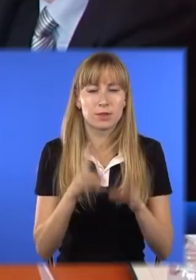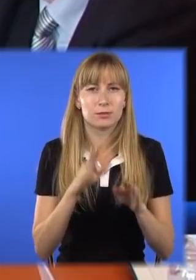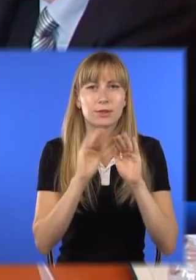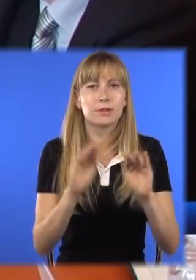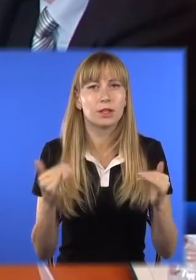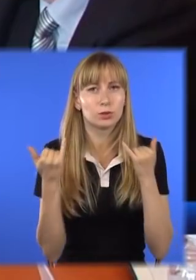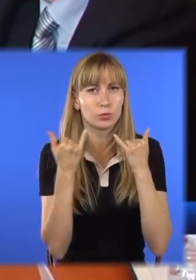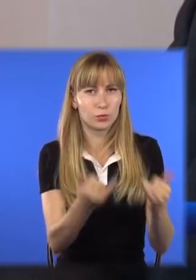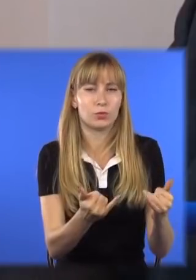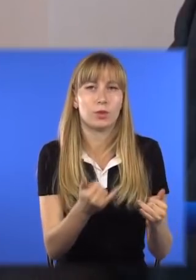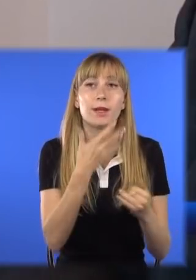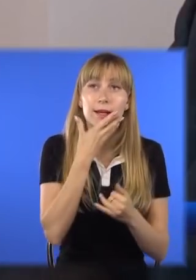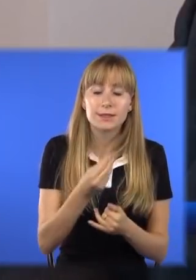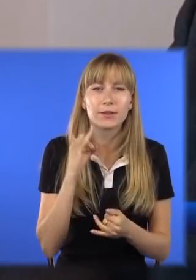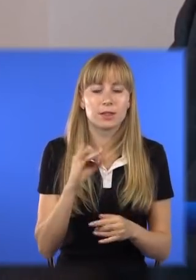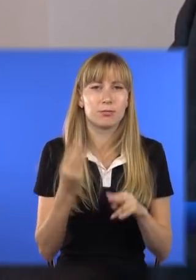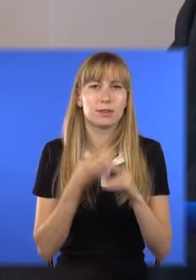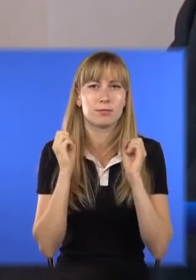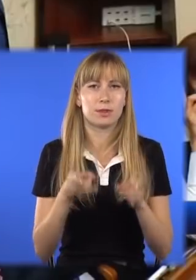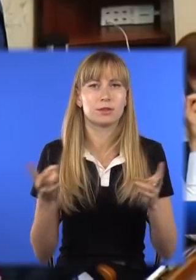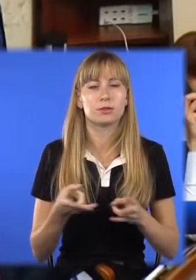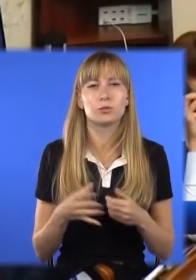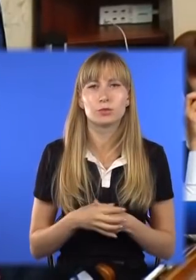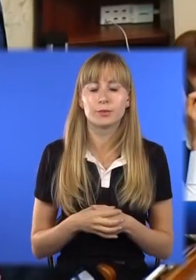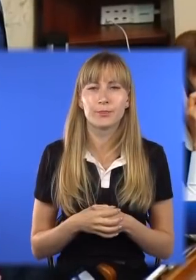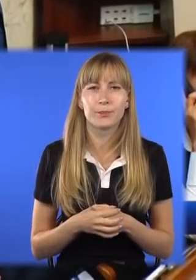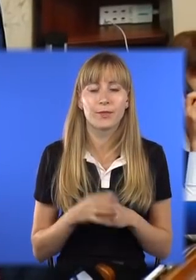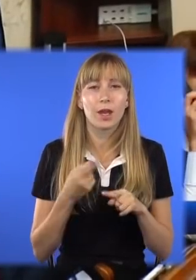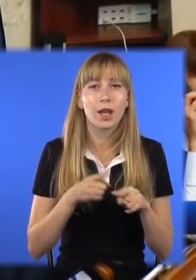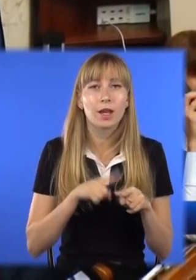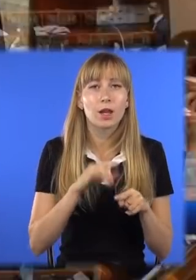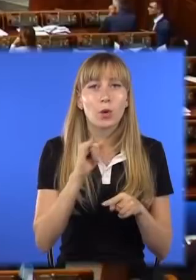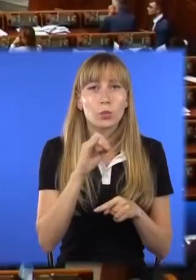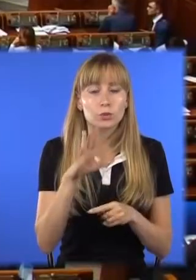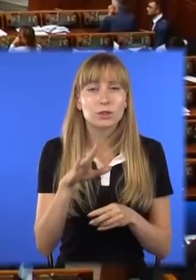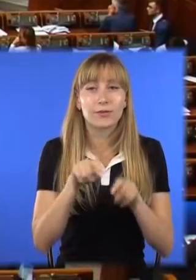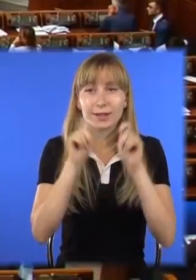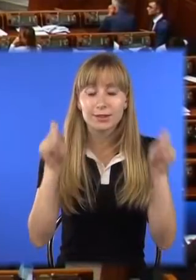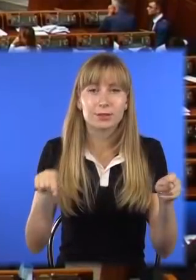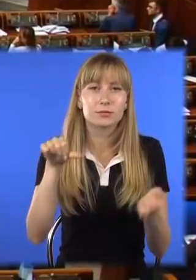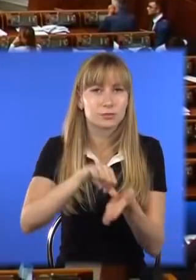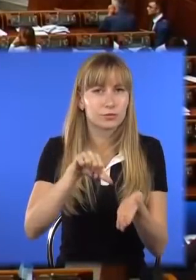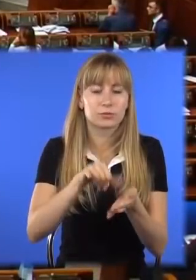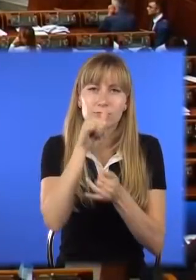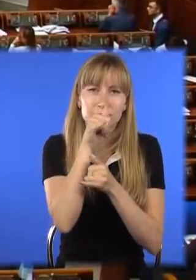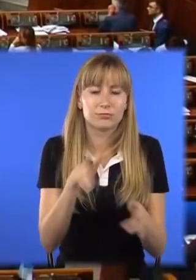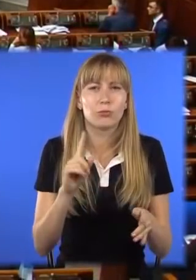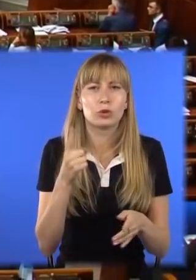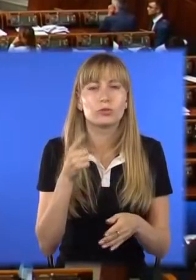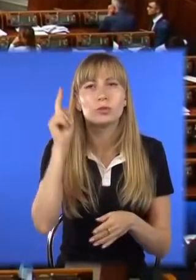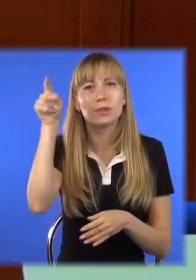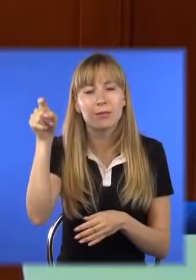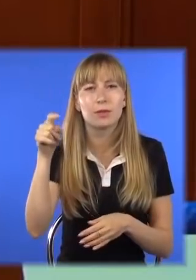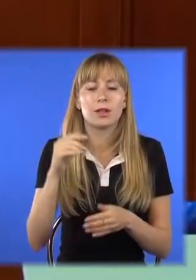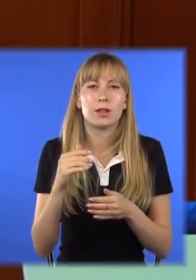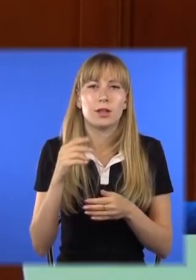безпечною. Сам нардеп Усов на відкритті сезону бути не зміг. У Верховній Раді пленарний тиждень та виступ президента. Зокрема,